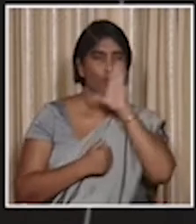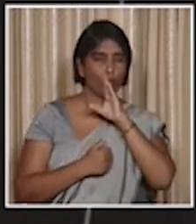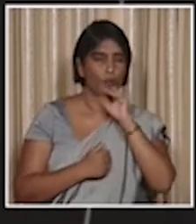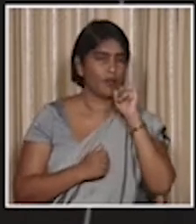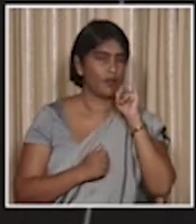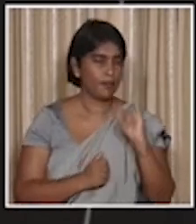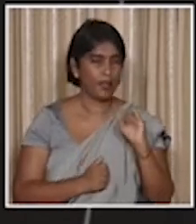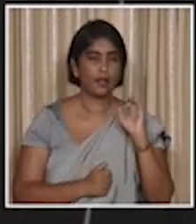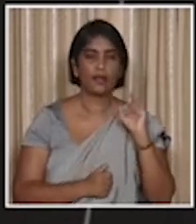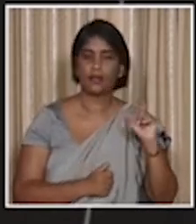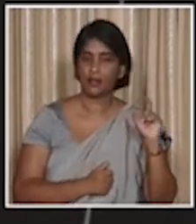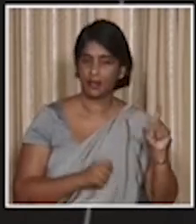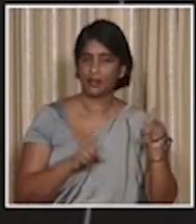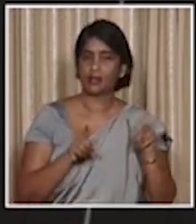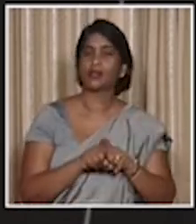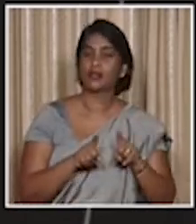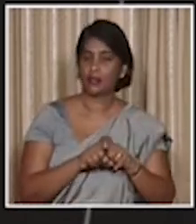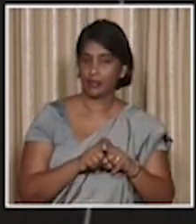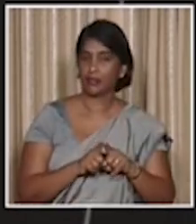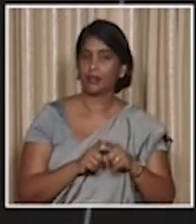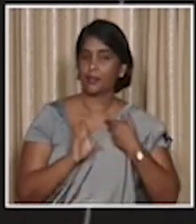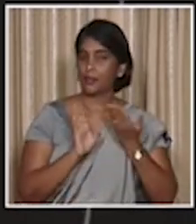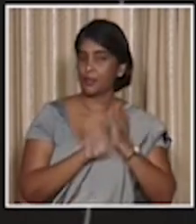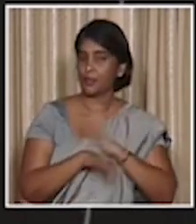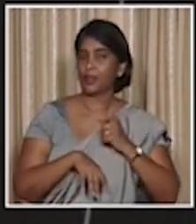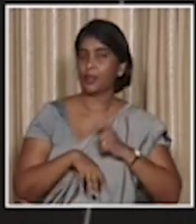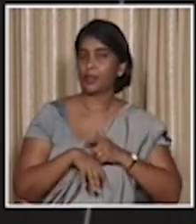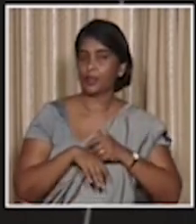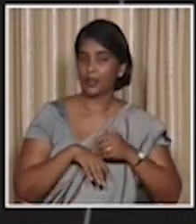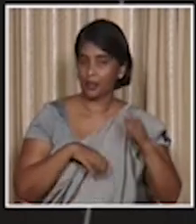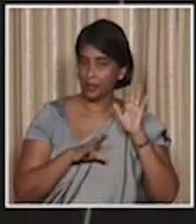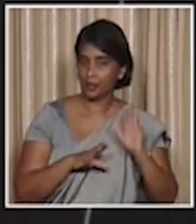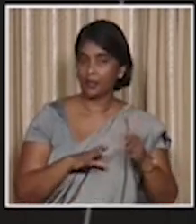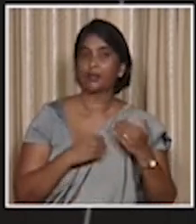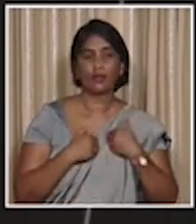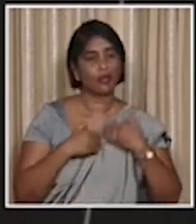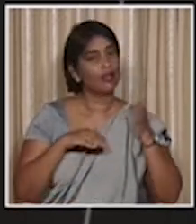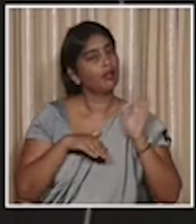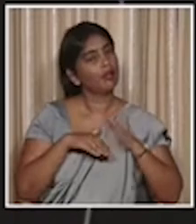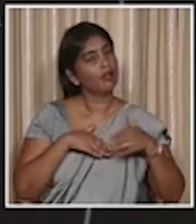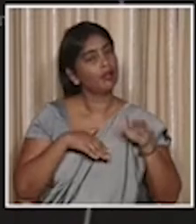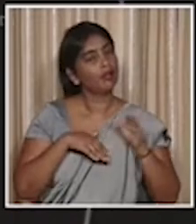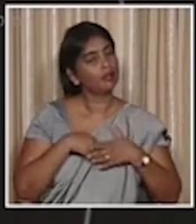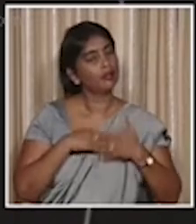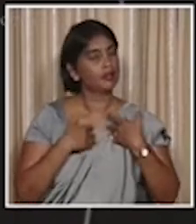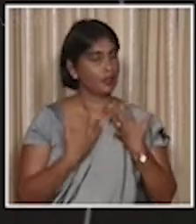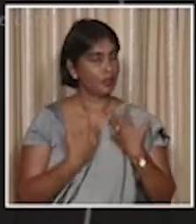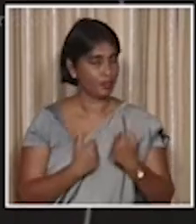වචන මේ සියලු දේවල්ම අපි මේ පහුගිය කාලේ මේක තුල අත්දැකීම් අපි ලැබුවා.